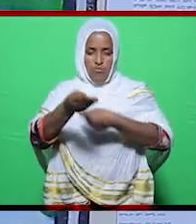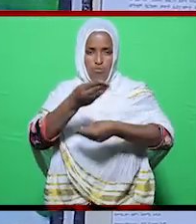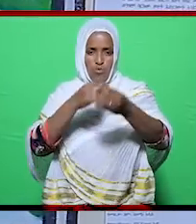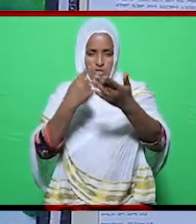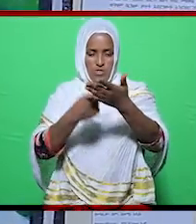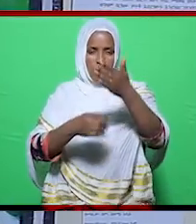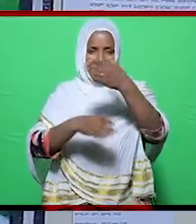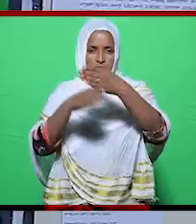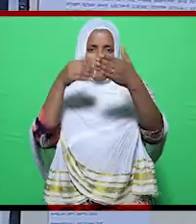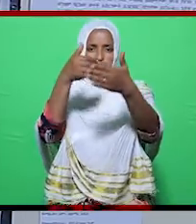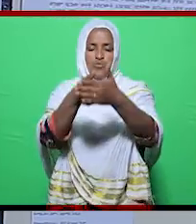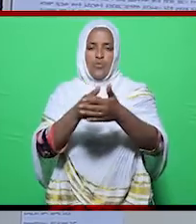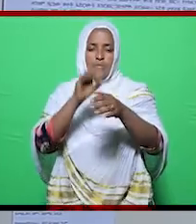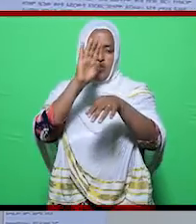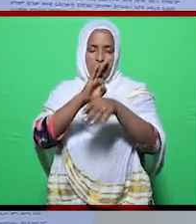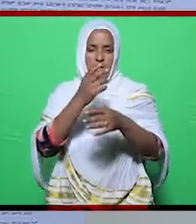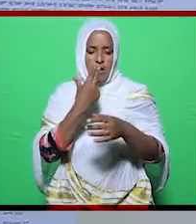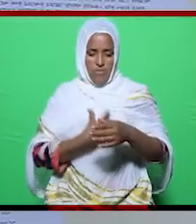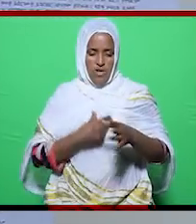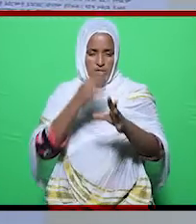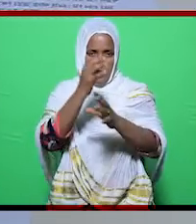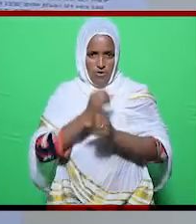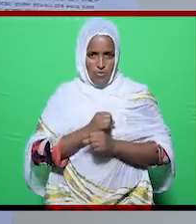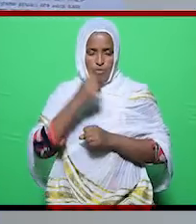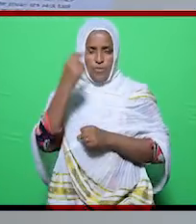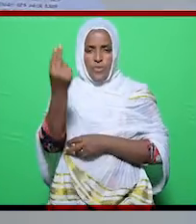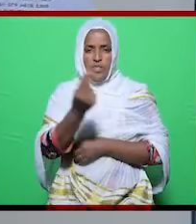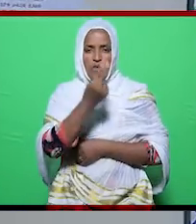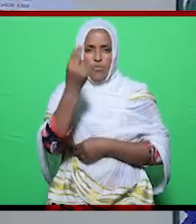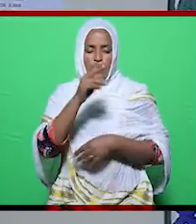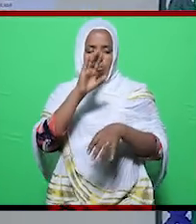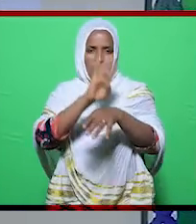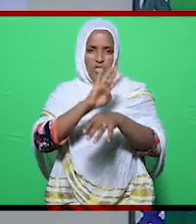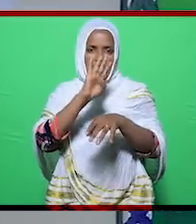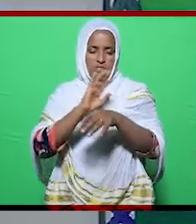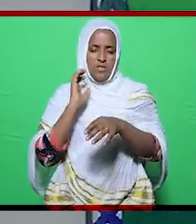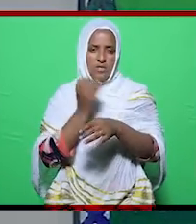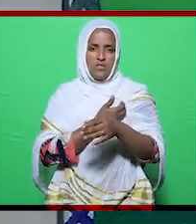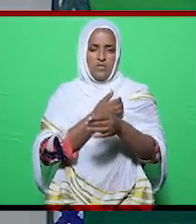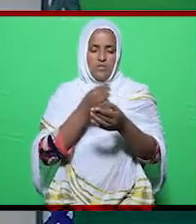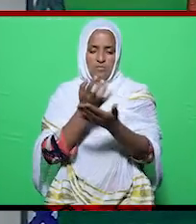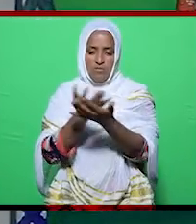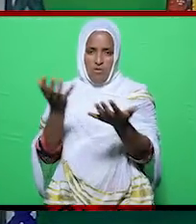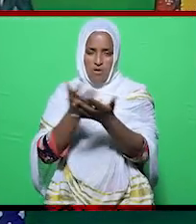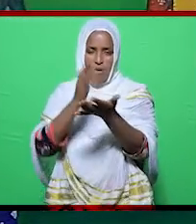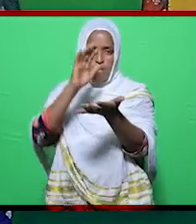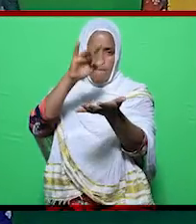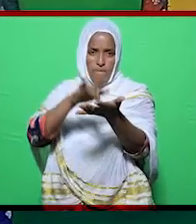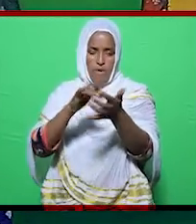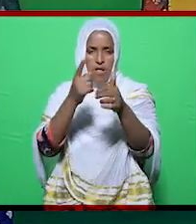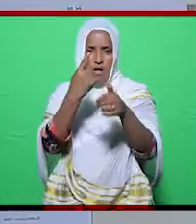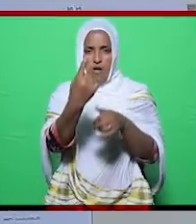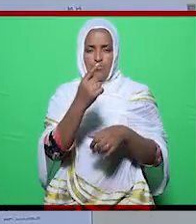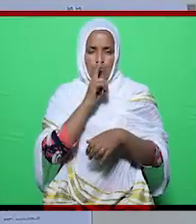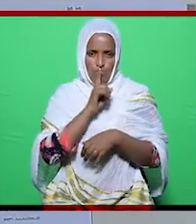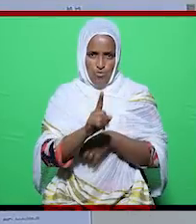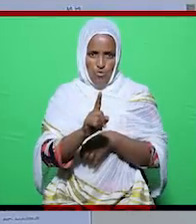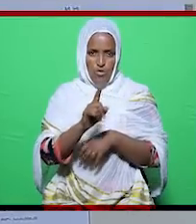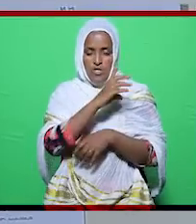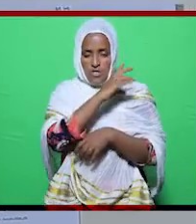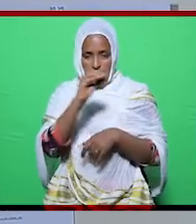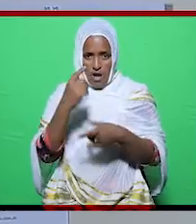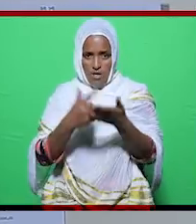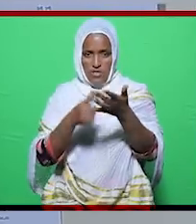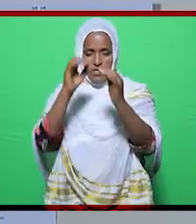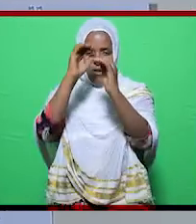ቅዱሳት ሥዕላት ከዘመን ኦሪት ጀምሮ በኋላም በዘመን ሐዋርያት በዘመን ቅብብሎሽ እዚህ ደርሶ የቤተክርስቲያናችን አባላት ተረክበው